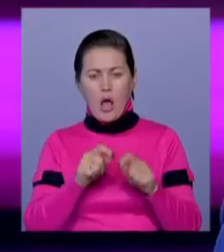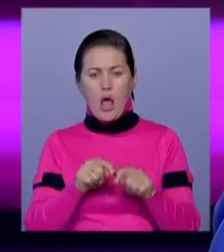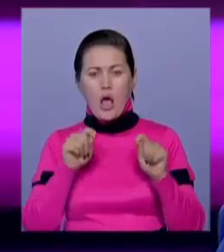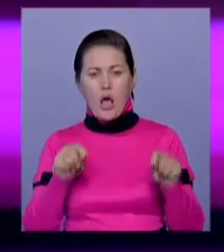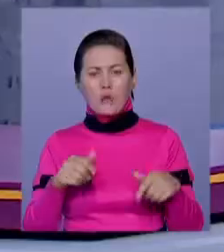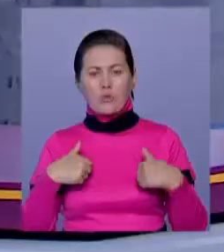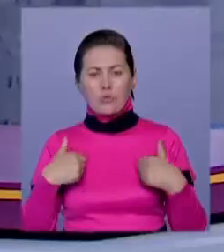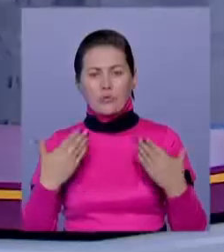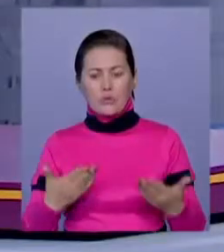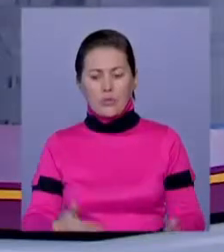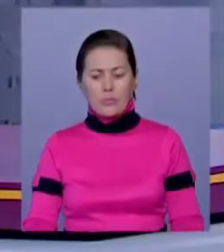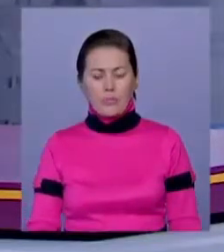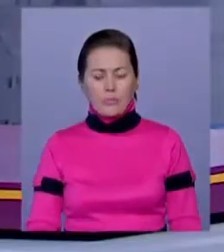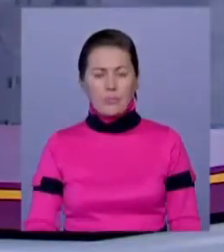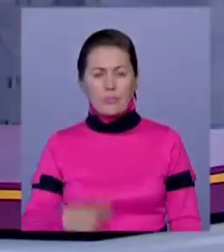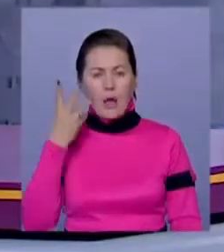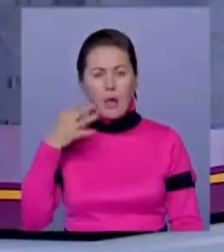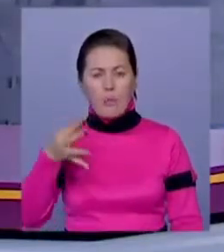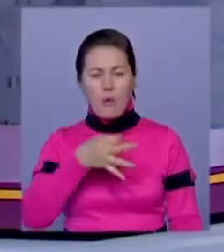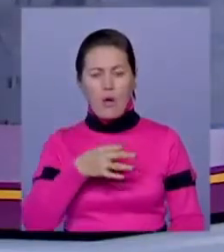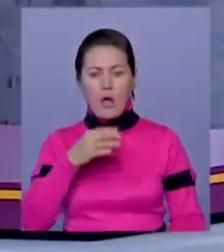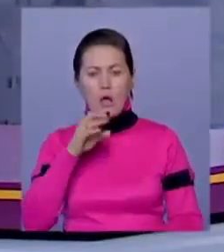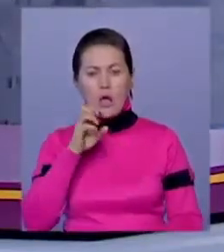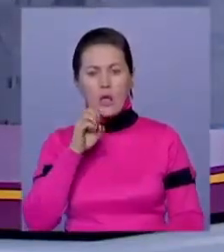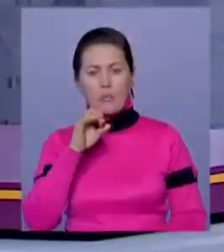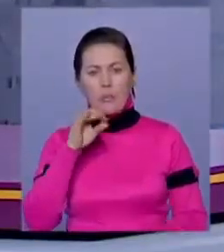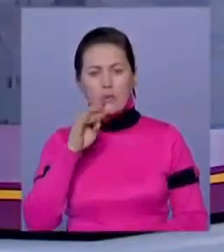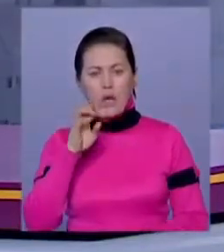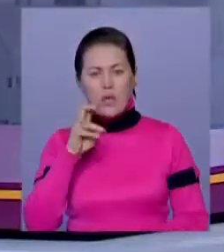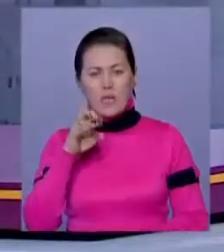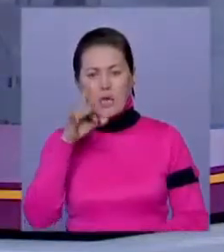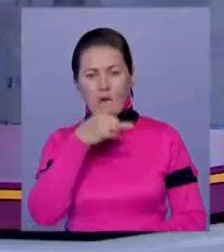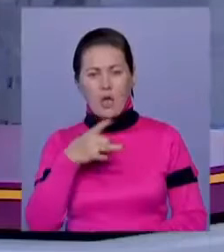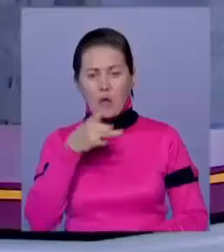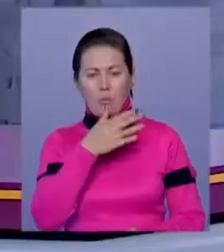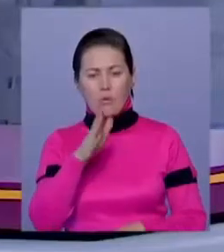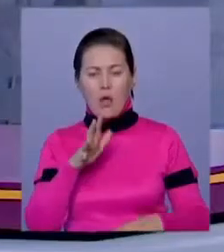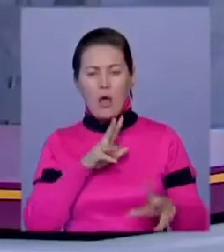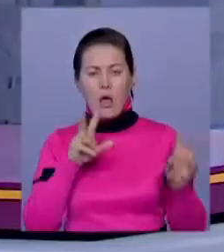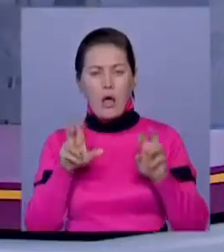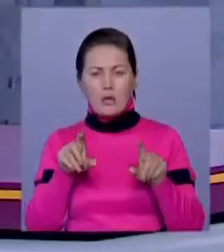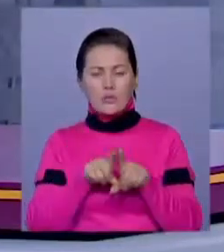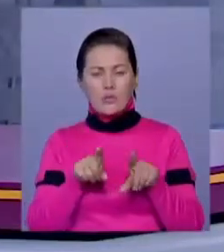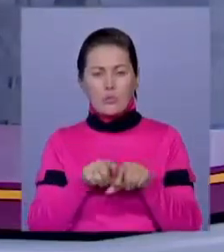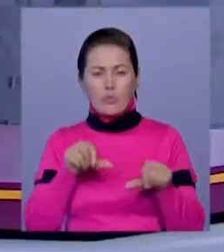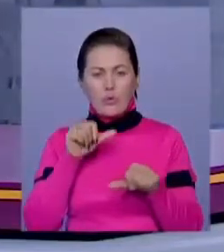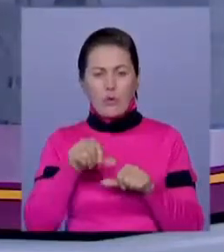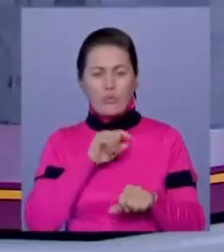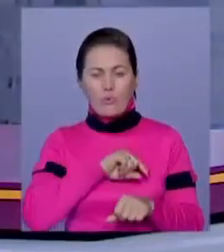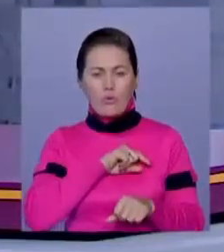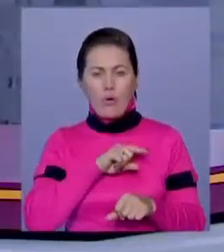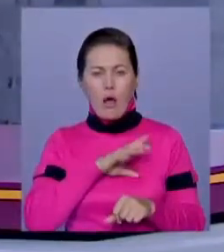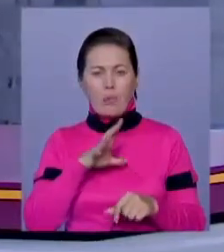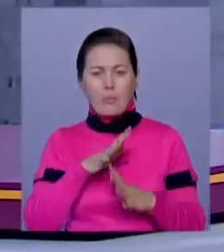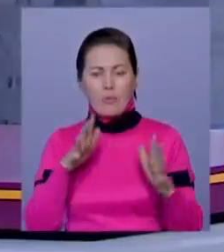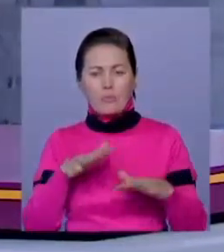ұсынды. Алла, Алматы облысы Еңбекші Қазақ ауданындағы шеберлер бұл мақала ұсталарға дем берді, рухы басылған